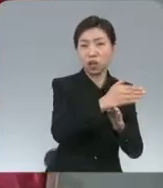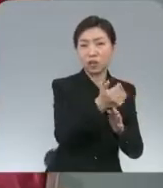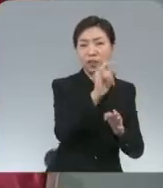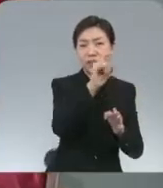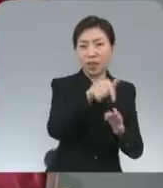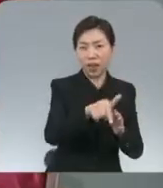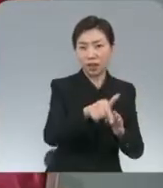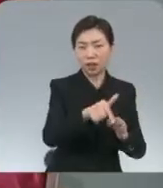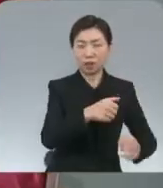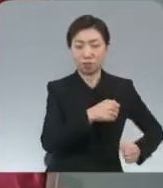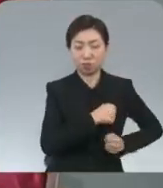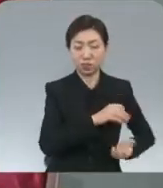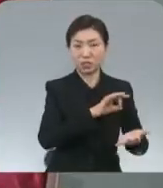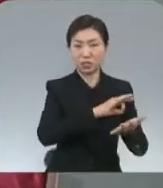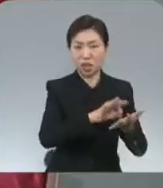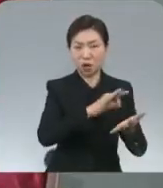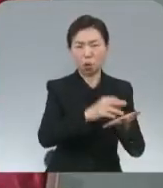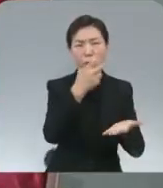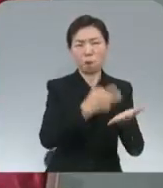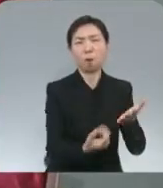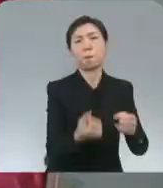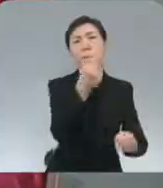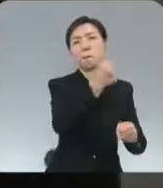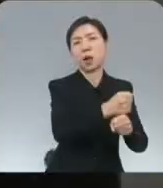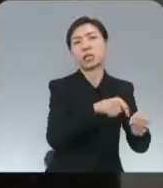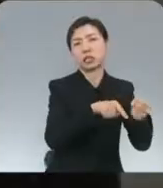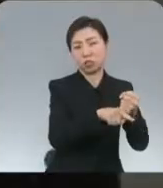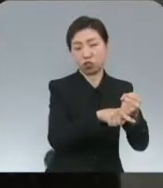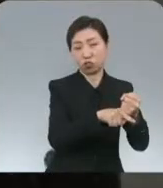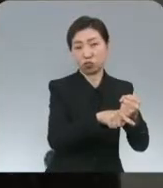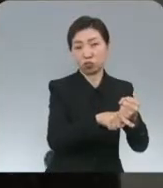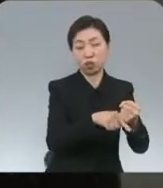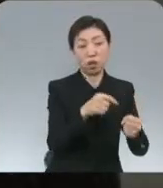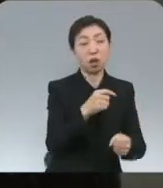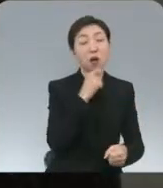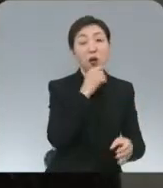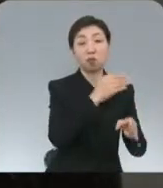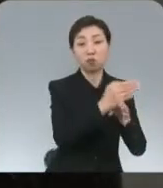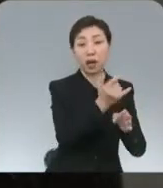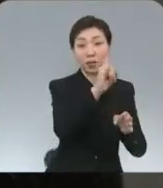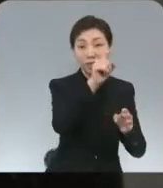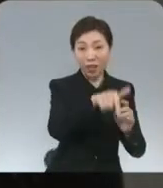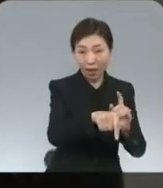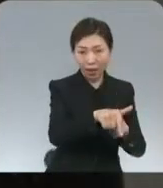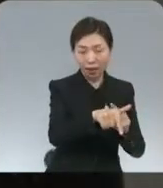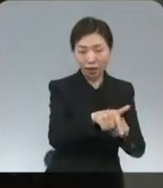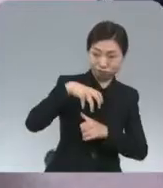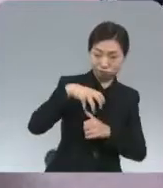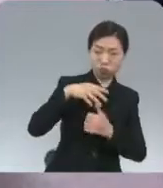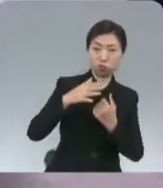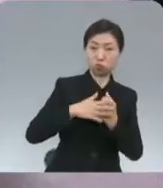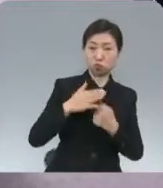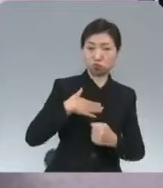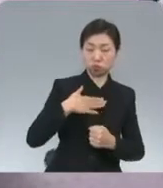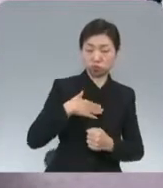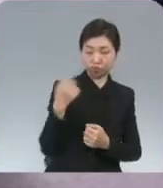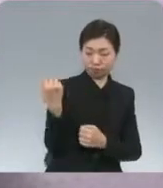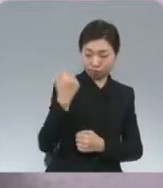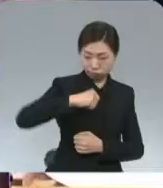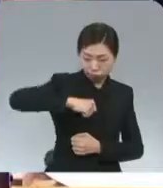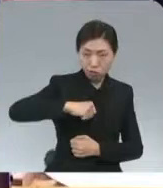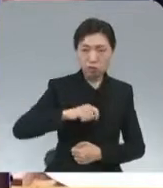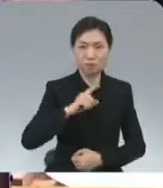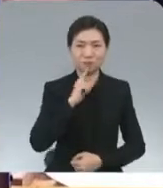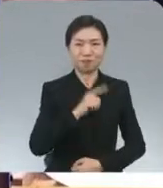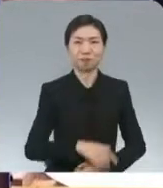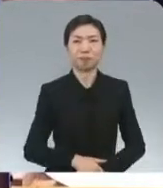meneruskan protes keras atas sanksi perserikatan bangsa-bangsa terhadap Korea Utara mengatakan bahwa negaranya tidak pernah mengakui resolusi perserikatan